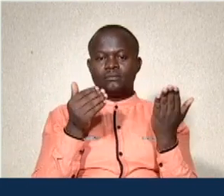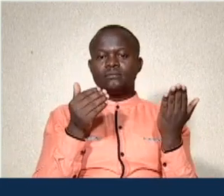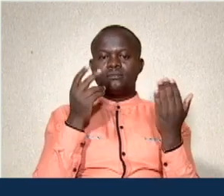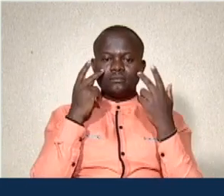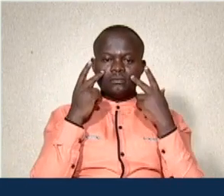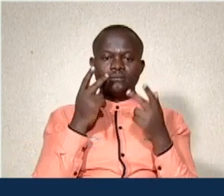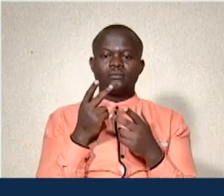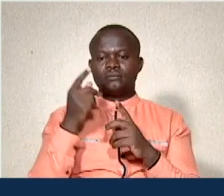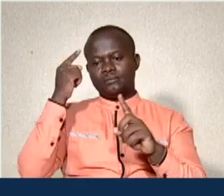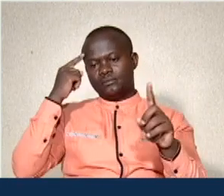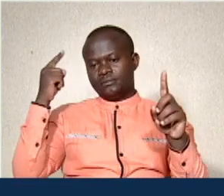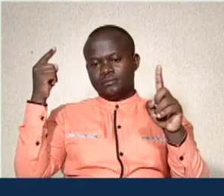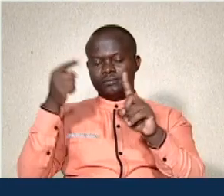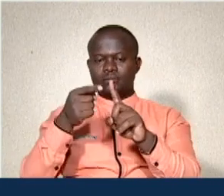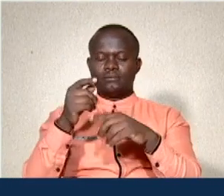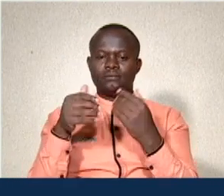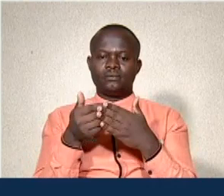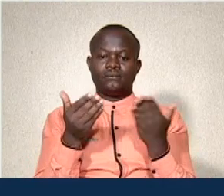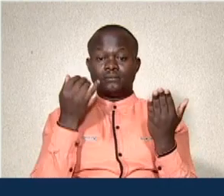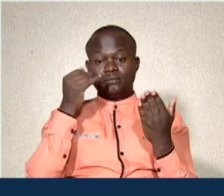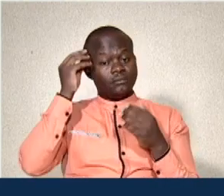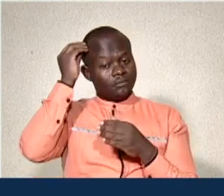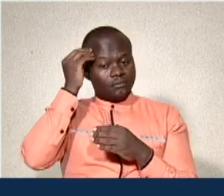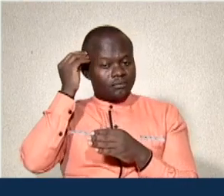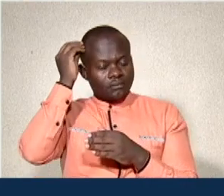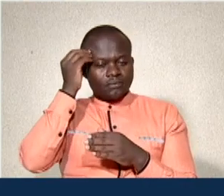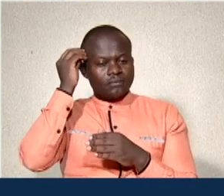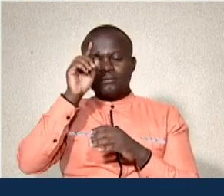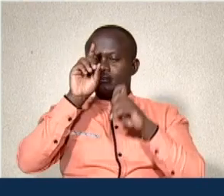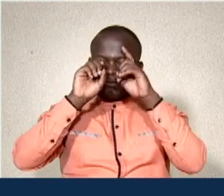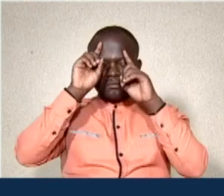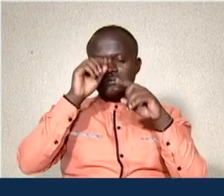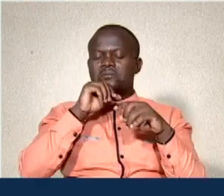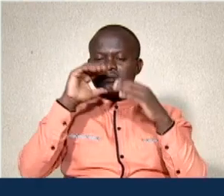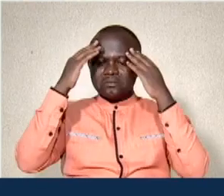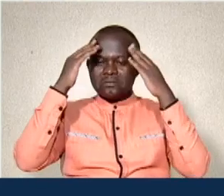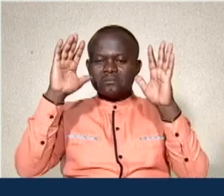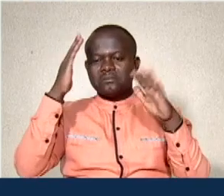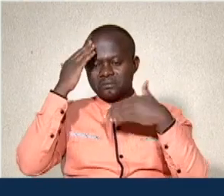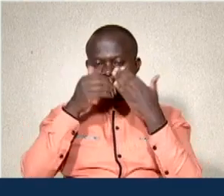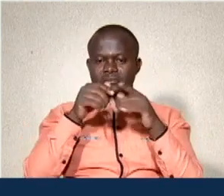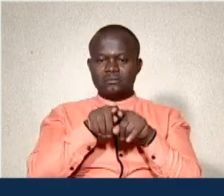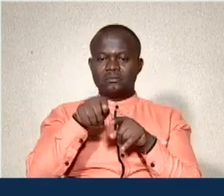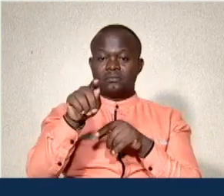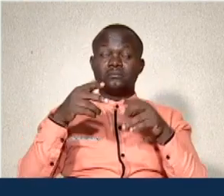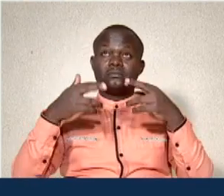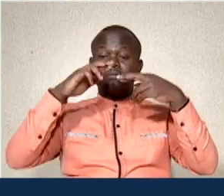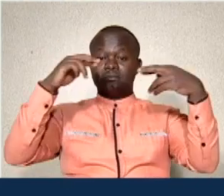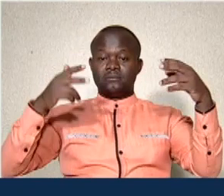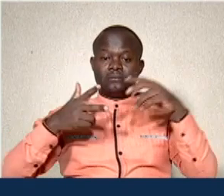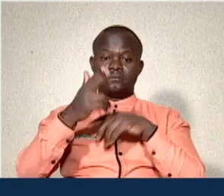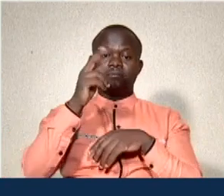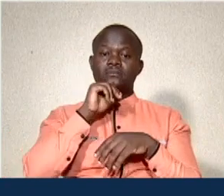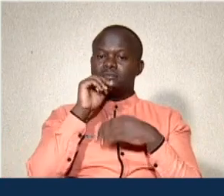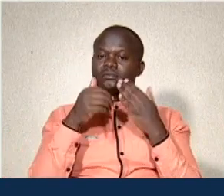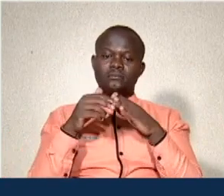usanga nta icyari kigambiriwe. Iyo ugitekereje wibaza icyo ari cyo bikakuyobera, kuko nk'izo nsinga mu kuzica ntabwo